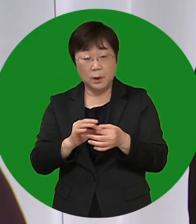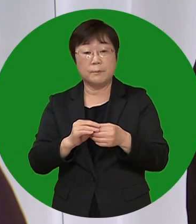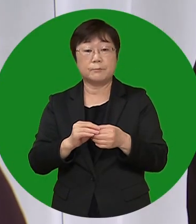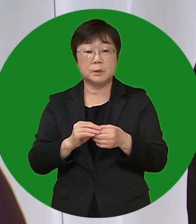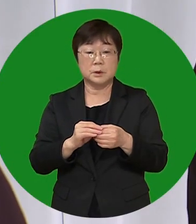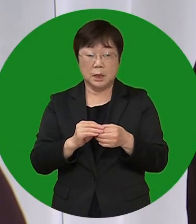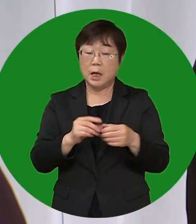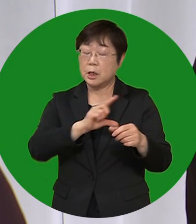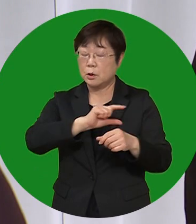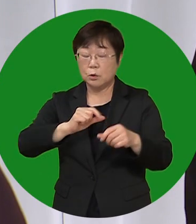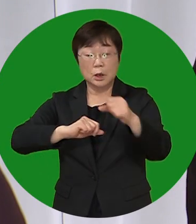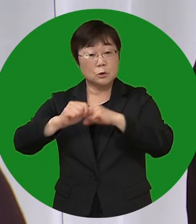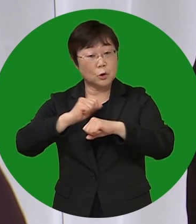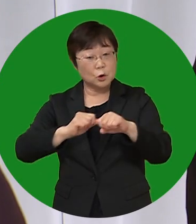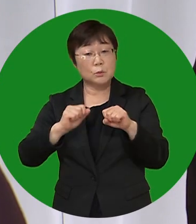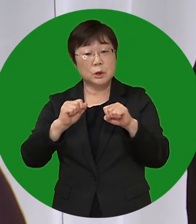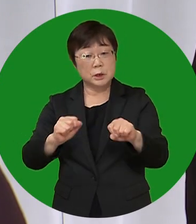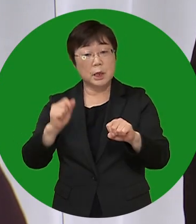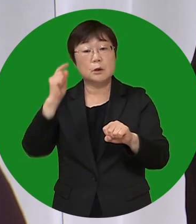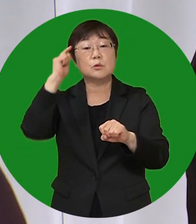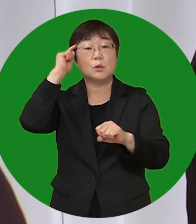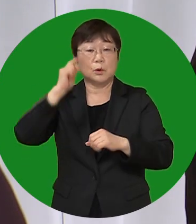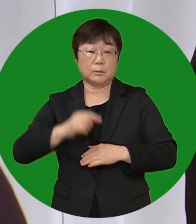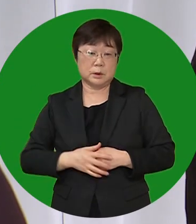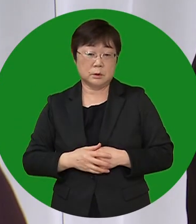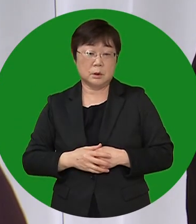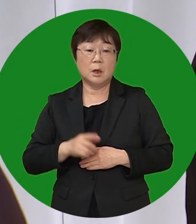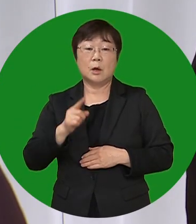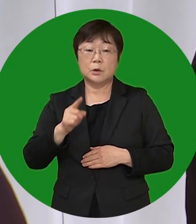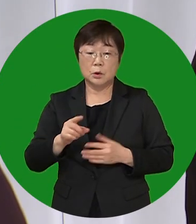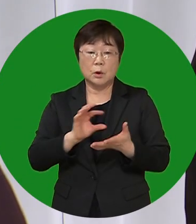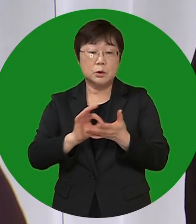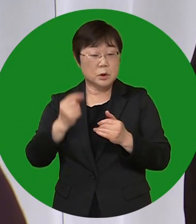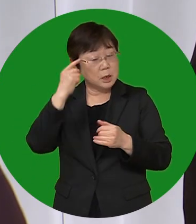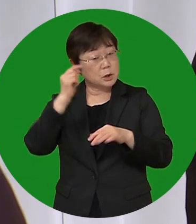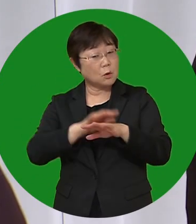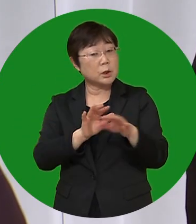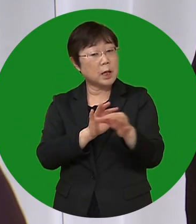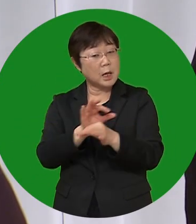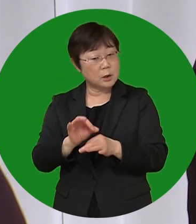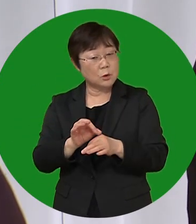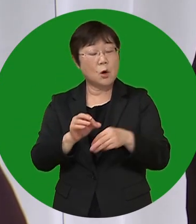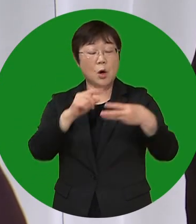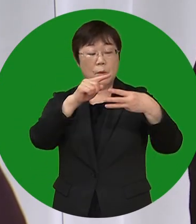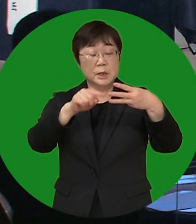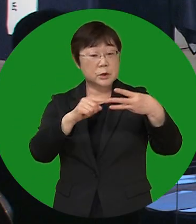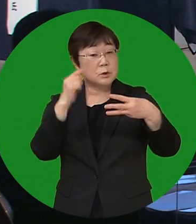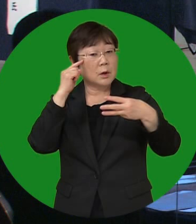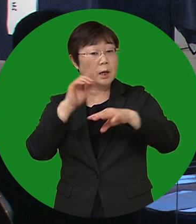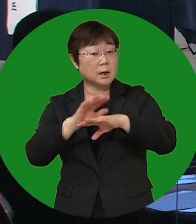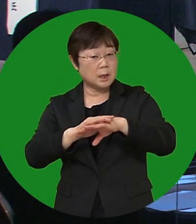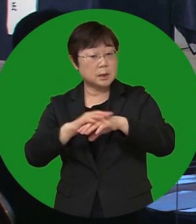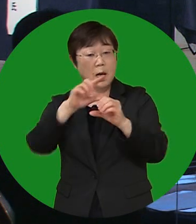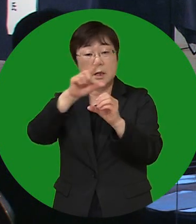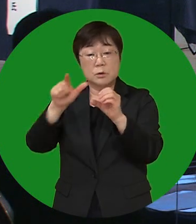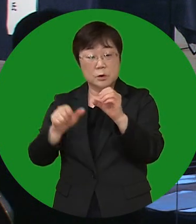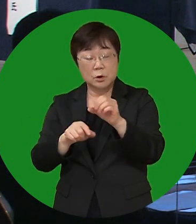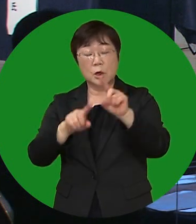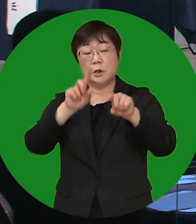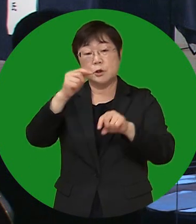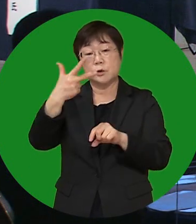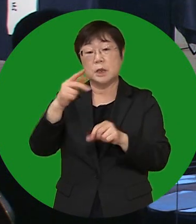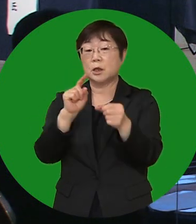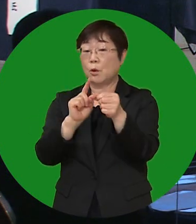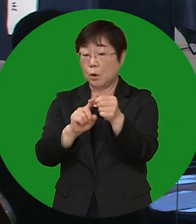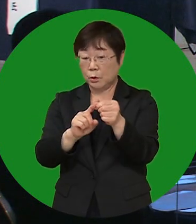常にいろいろな取り組みをされているかと思いますまあそれをで線照射し後継のば3つの視点とか stg ず飲ま17の